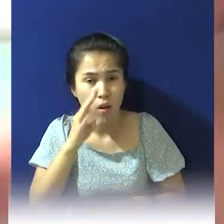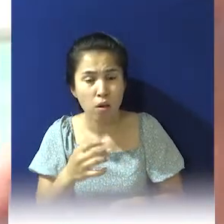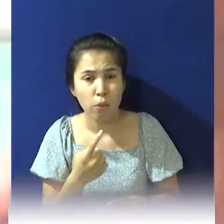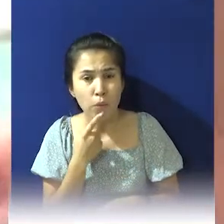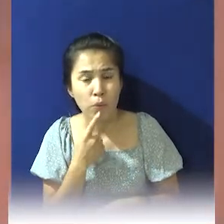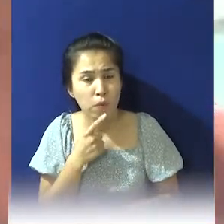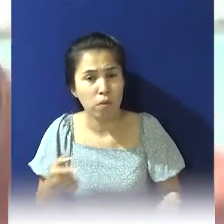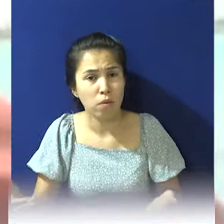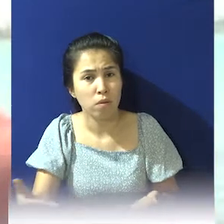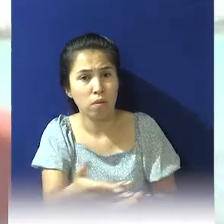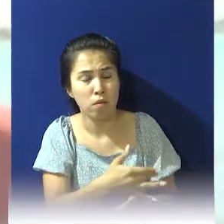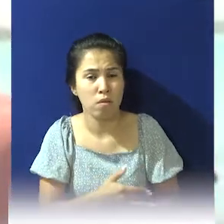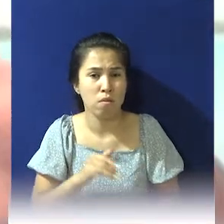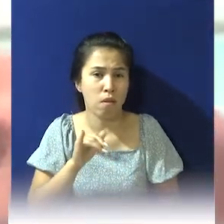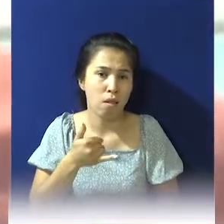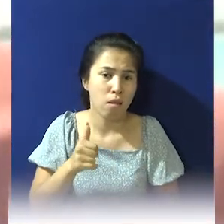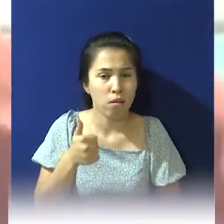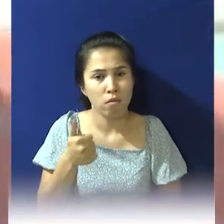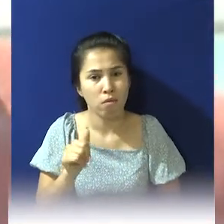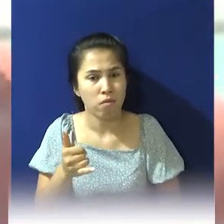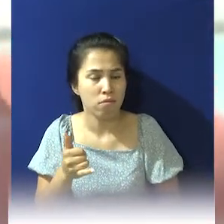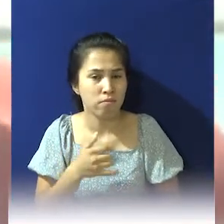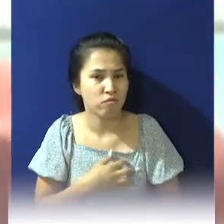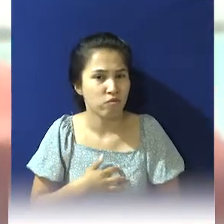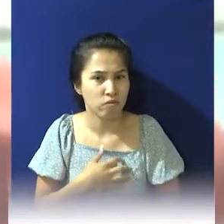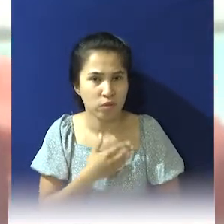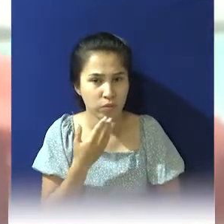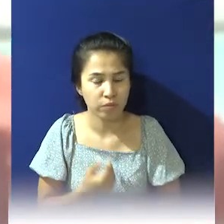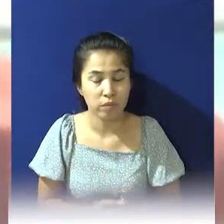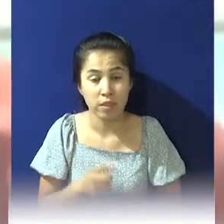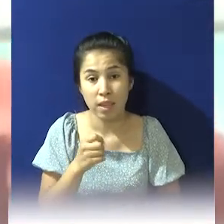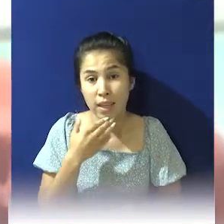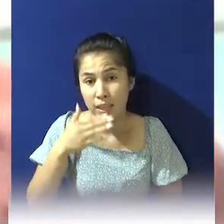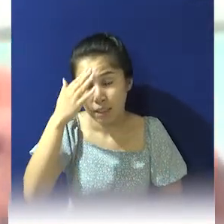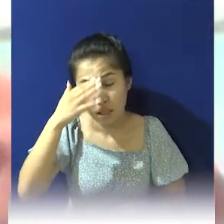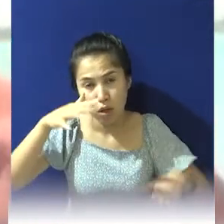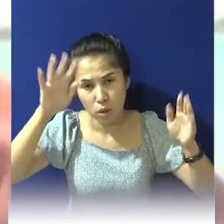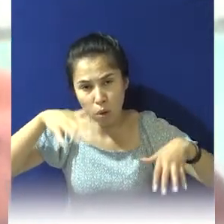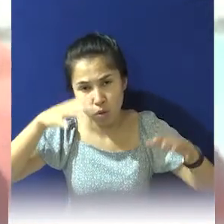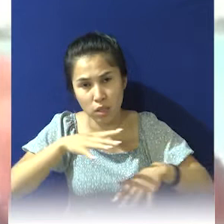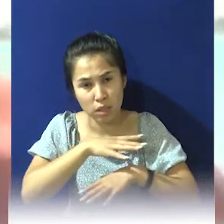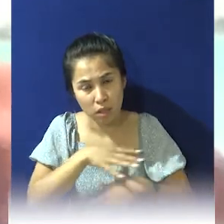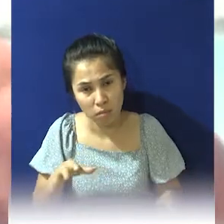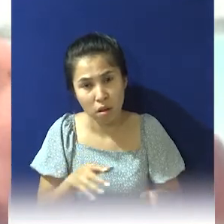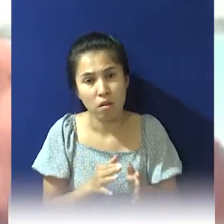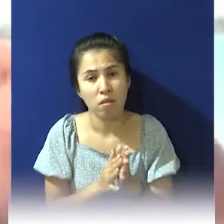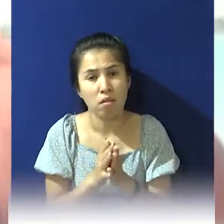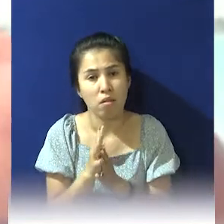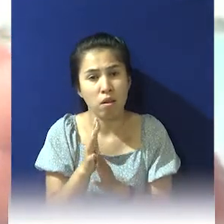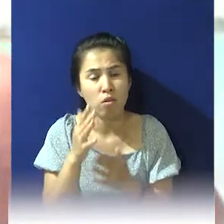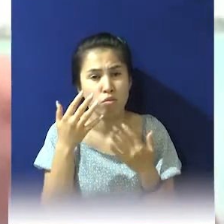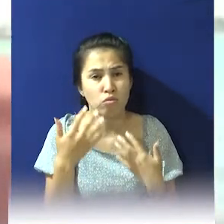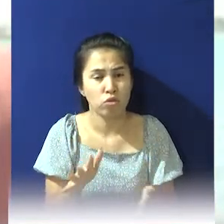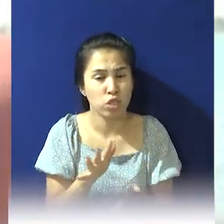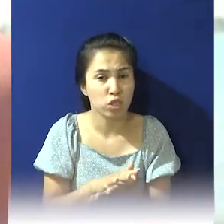очень нравится. Приезжаем не один год сюда. В общем, Балхаш процветает.